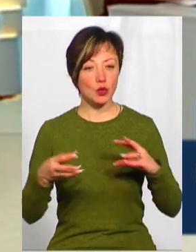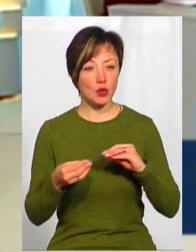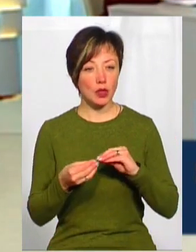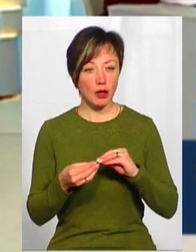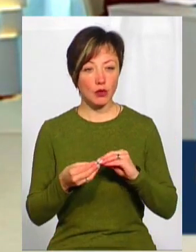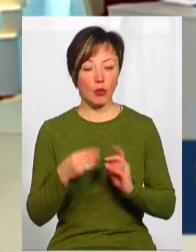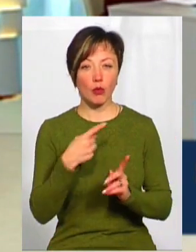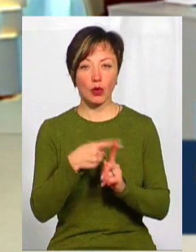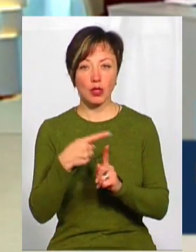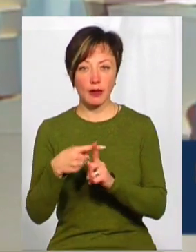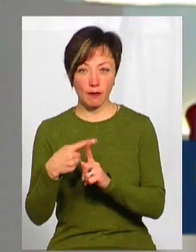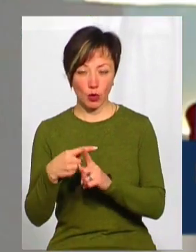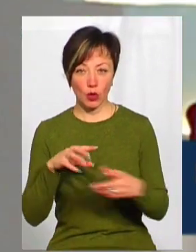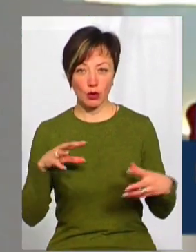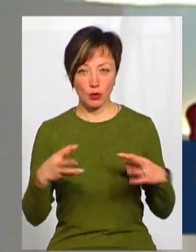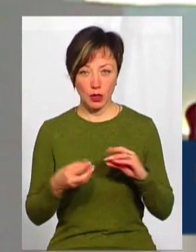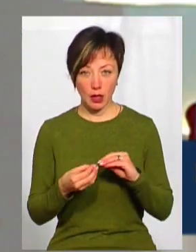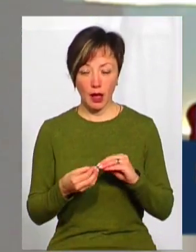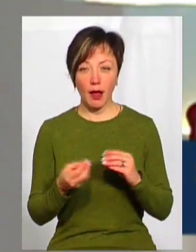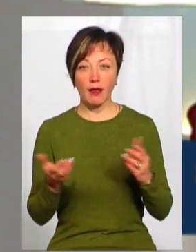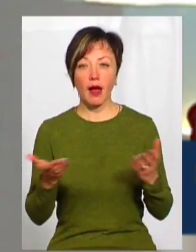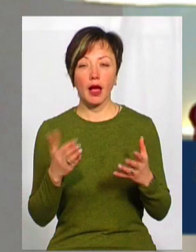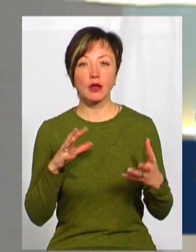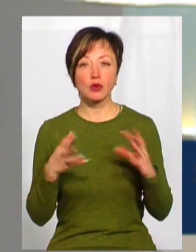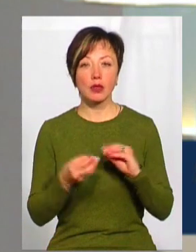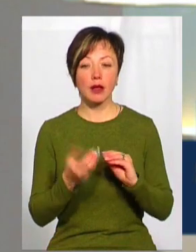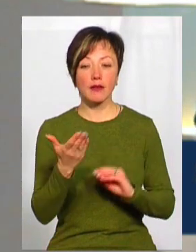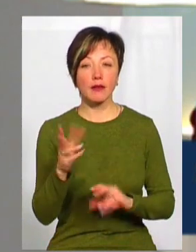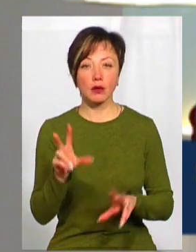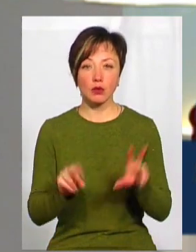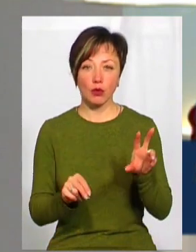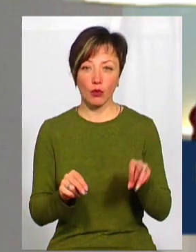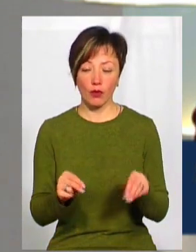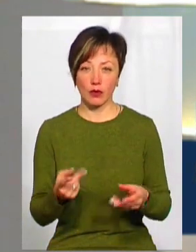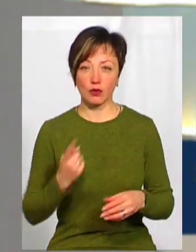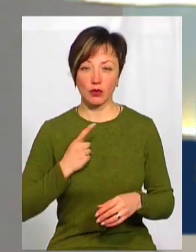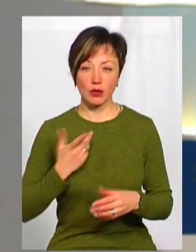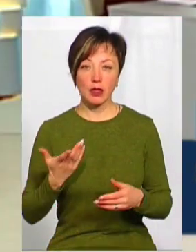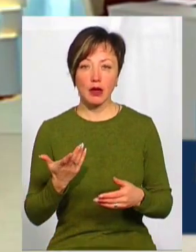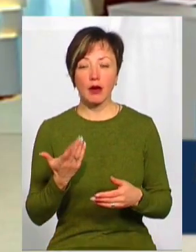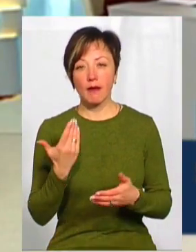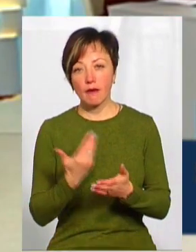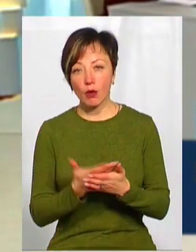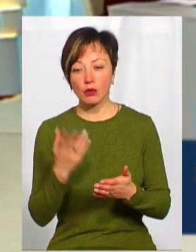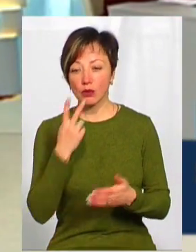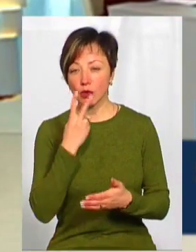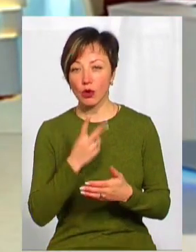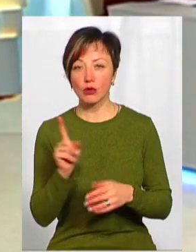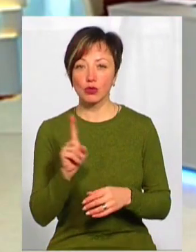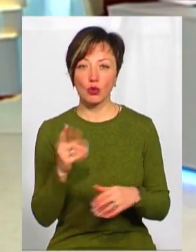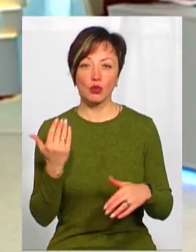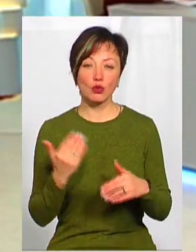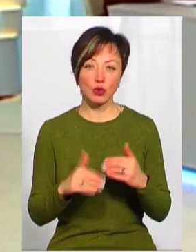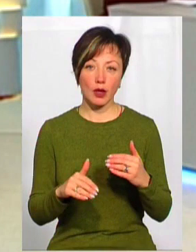і то позитивного результату. На який результат ви очікуєте, пане Юрію? От з огляду на те, що